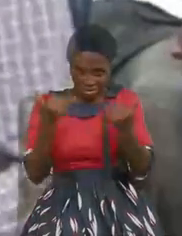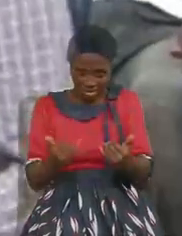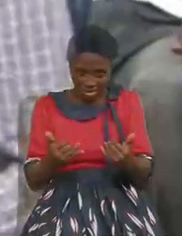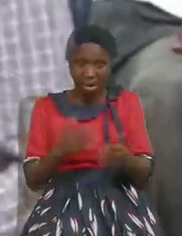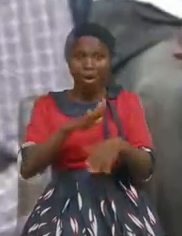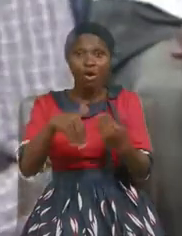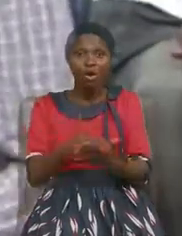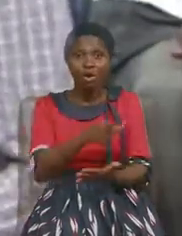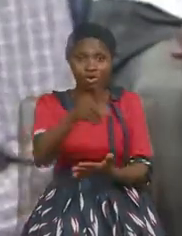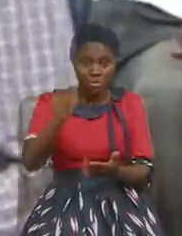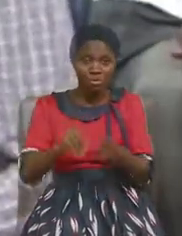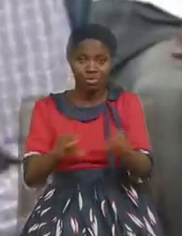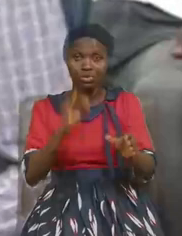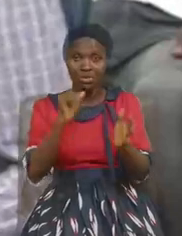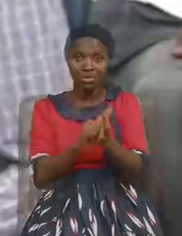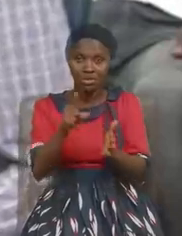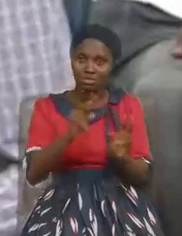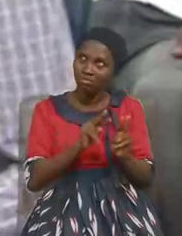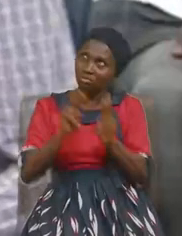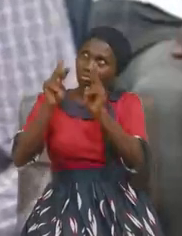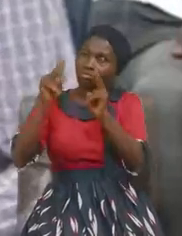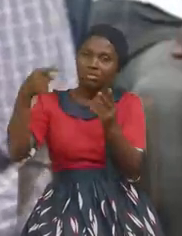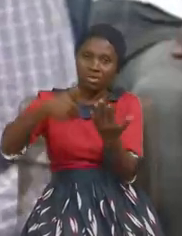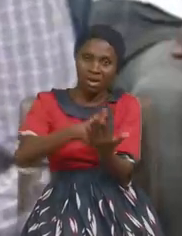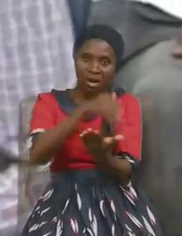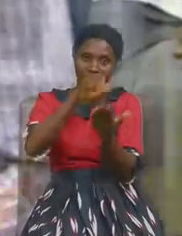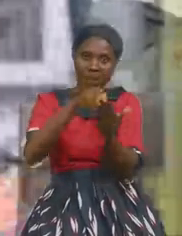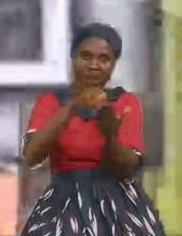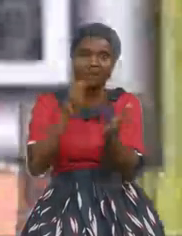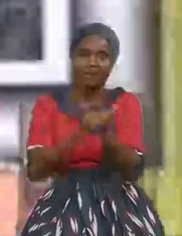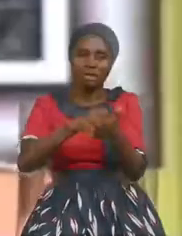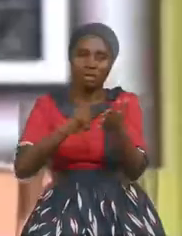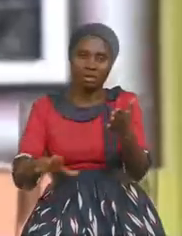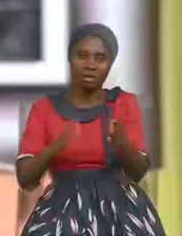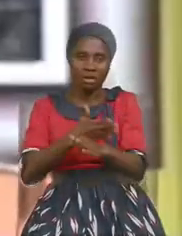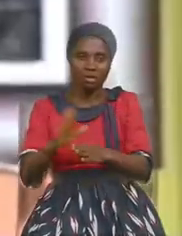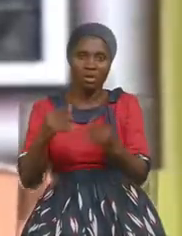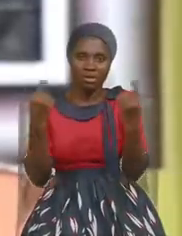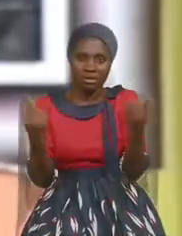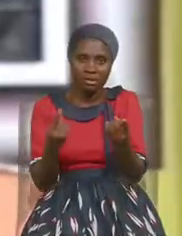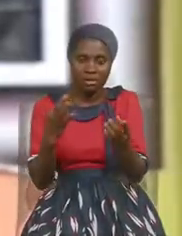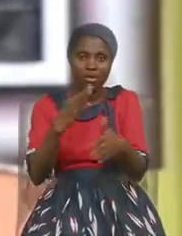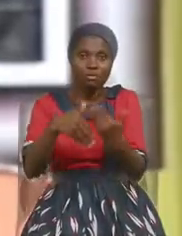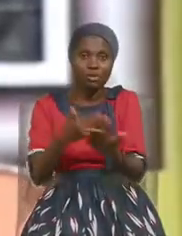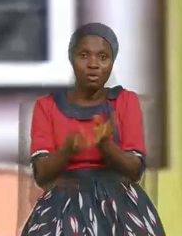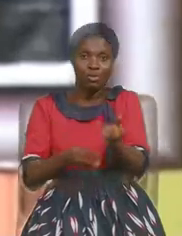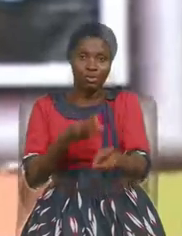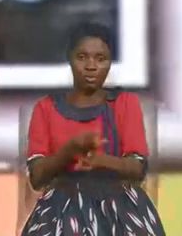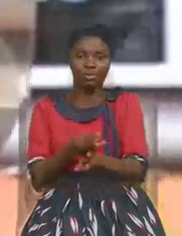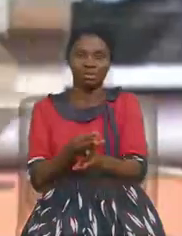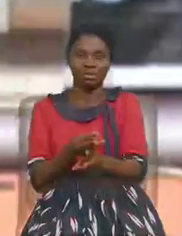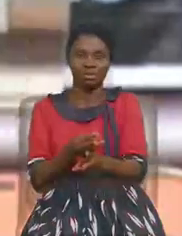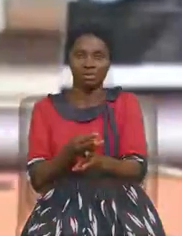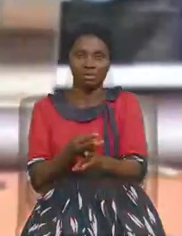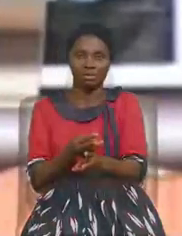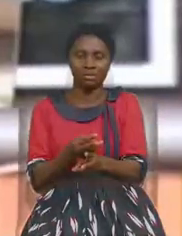faire, c'est de regarder à l'agneau qui ôte les péchés du monde. Est-ce que tu te sens